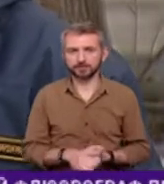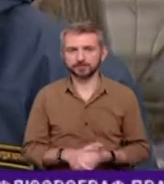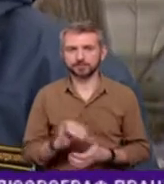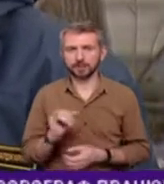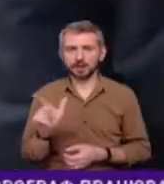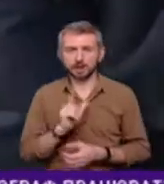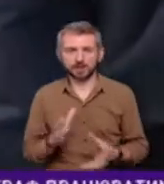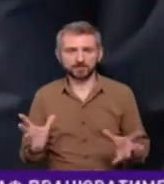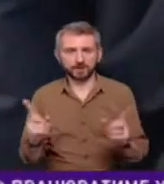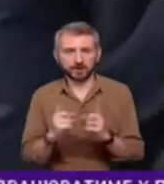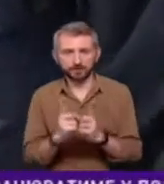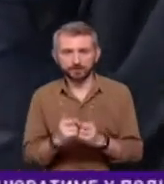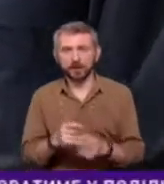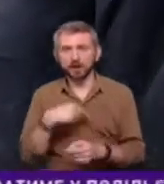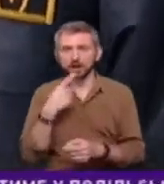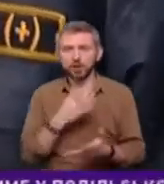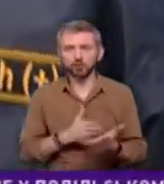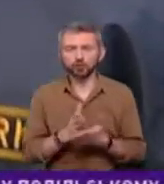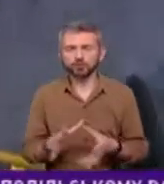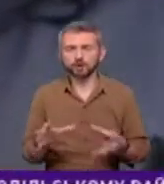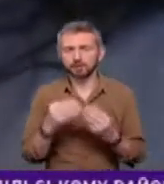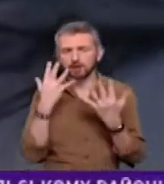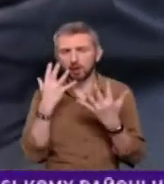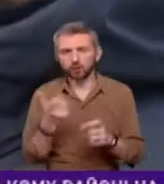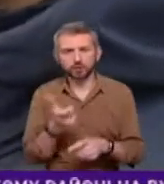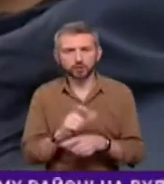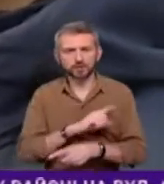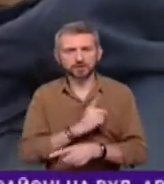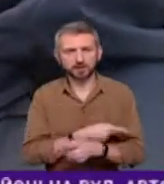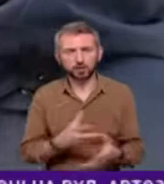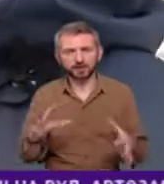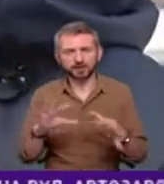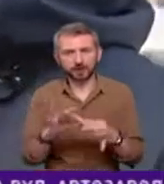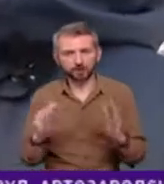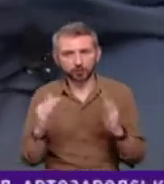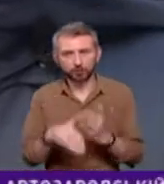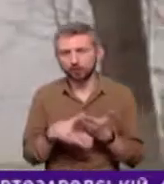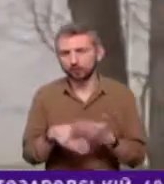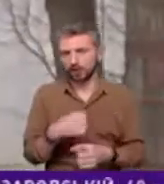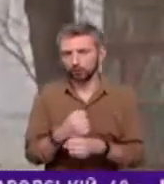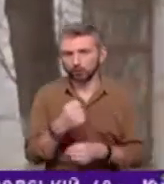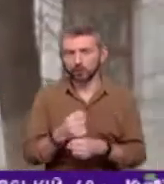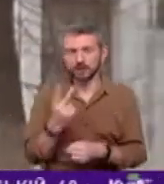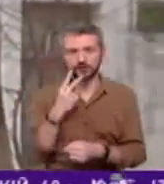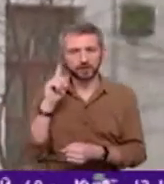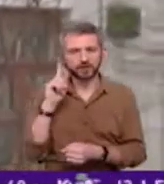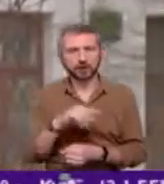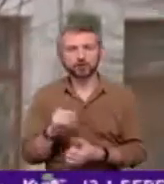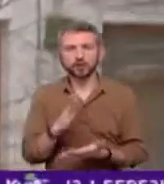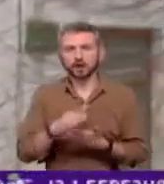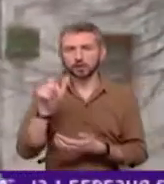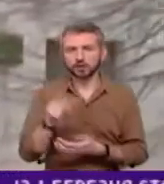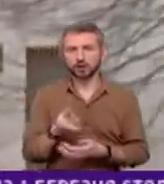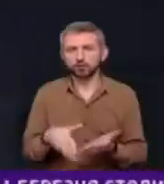нас звела. Кажуть, служба і спільне захоплення неабияк єднає вдома та допомагає у роботі. Завжди знає, що є людина,